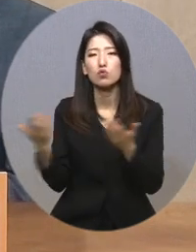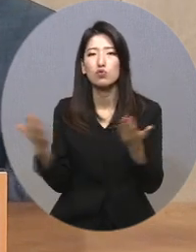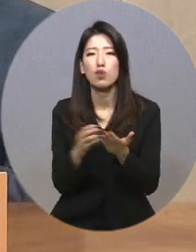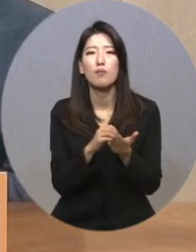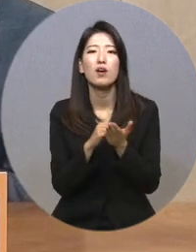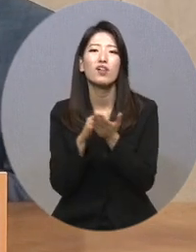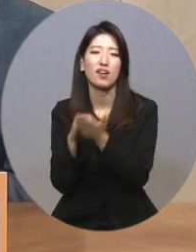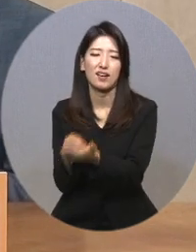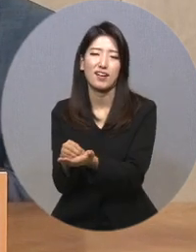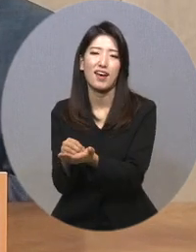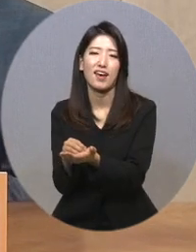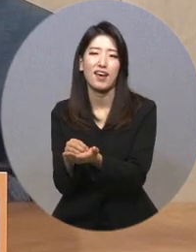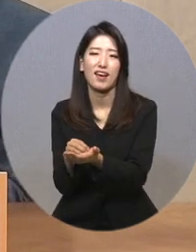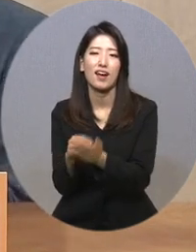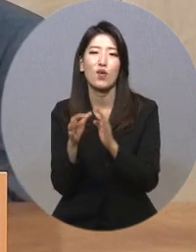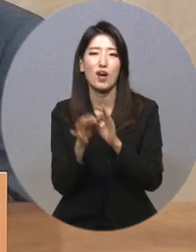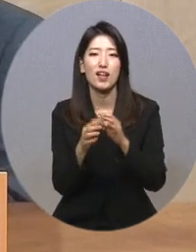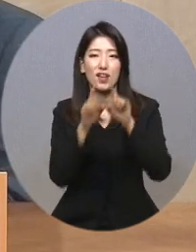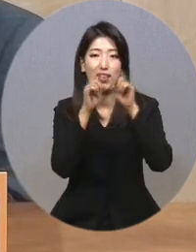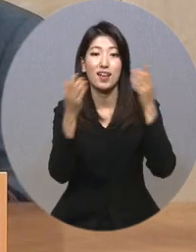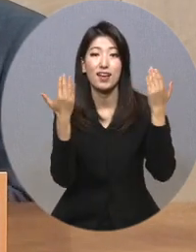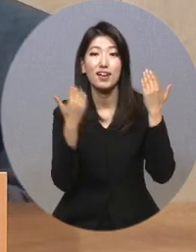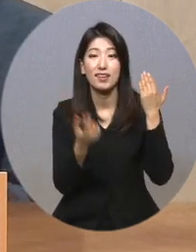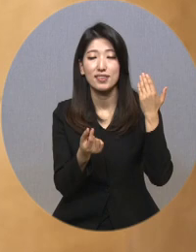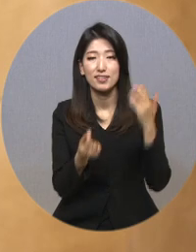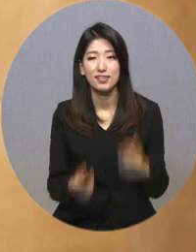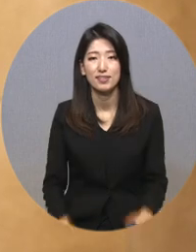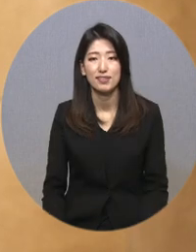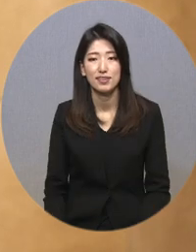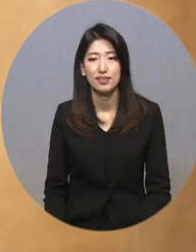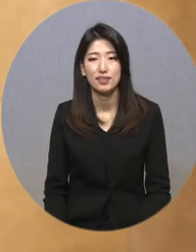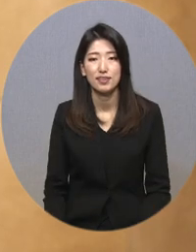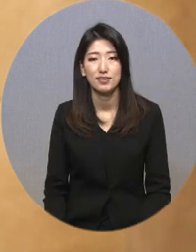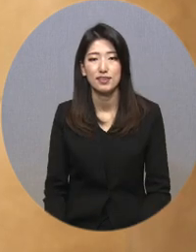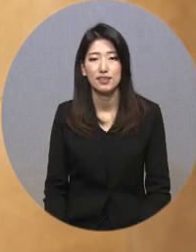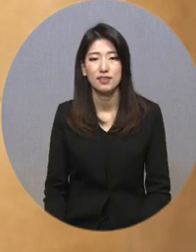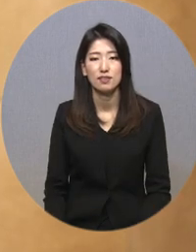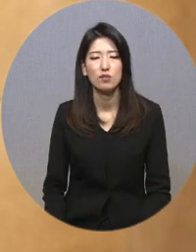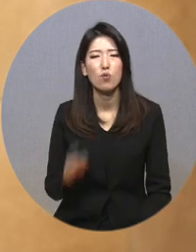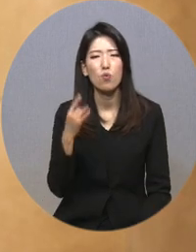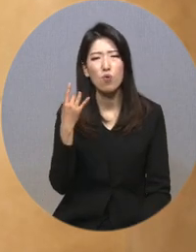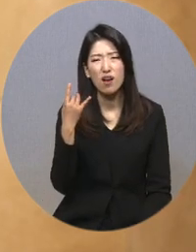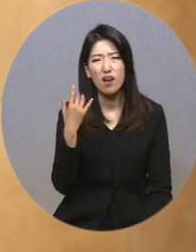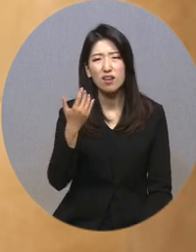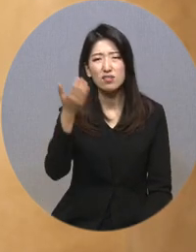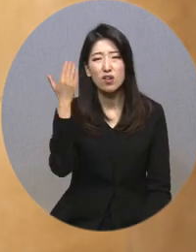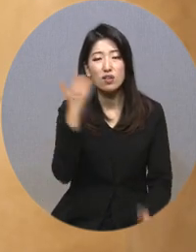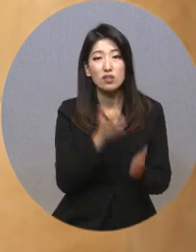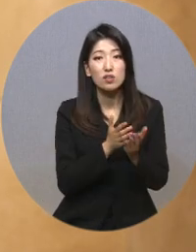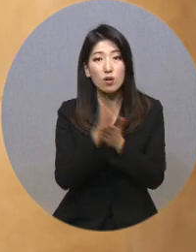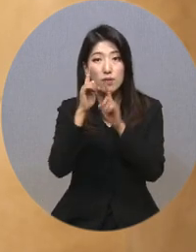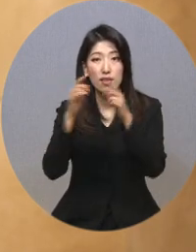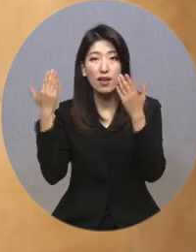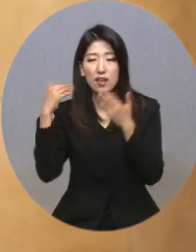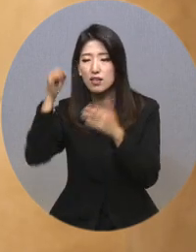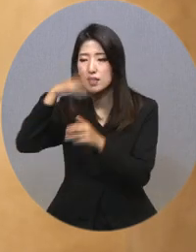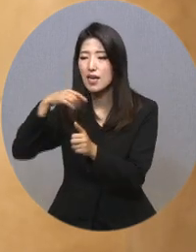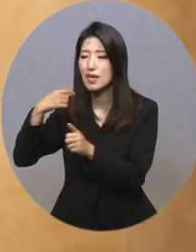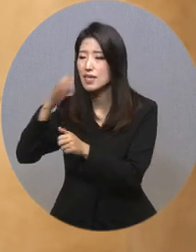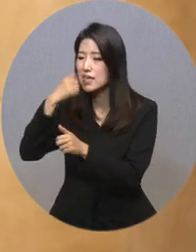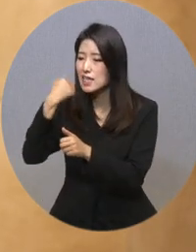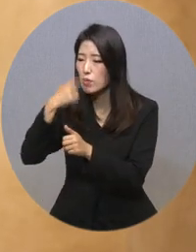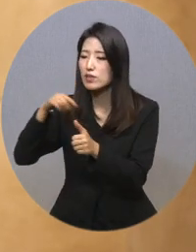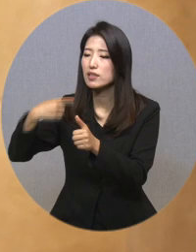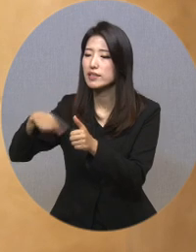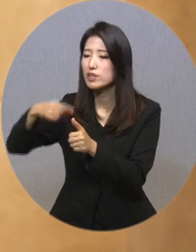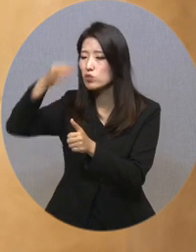연계하는 어떤 예. 특화되어 있는 시스템이 있는 학교인데요. 예. 이전에 그 전문대학은 어떻게 보면 그 기능 교육에 그쳤는데 예. 지금 말씀하신